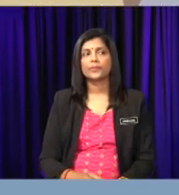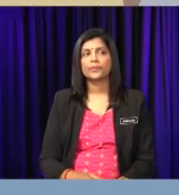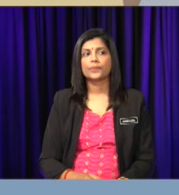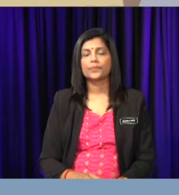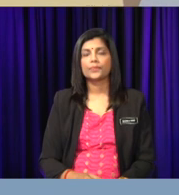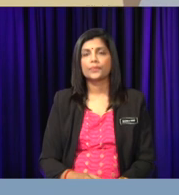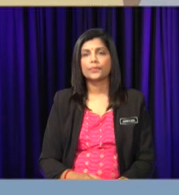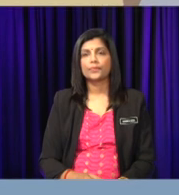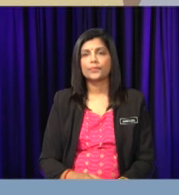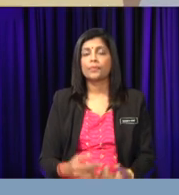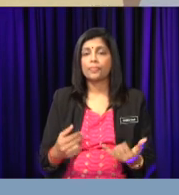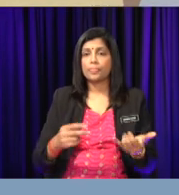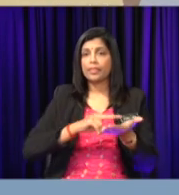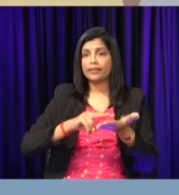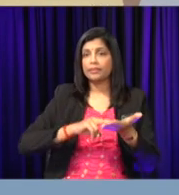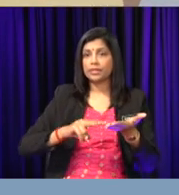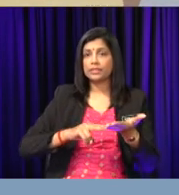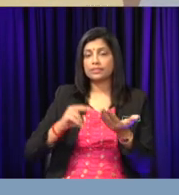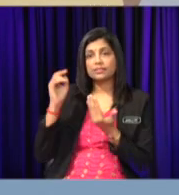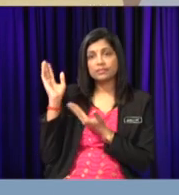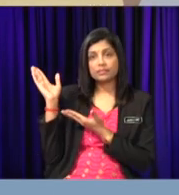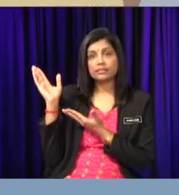kita perlukan seorang